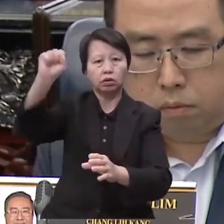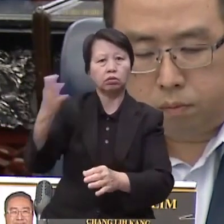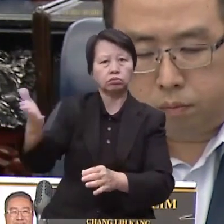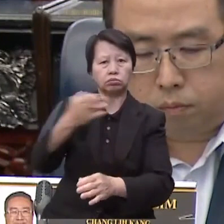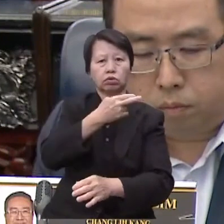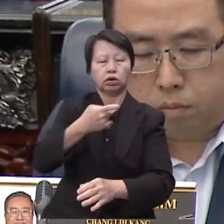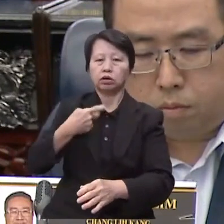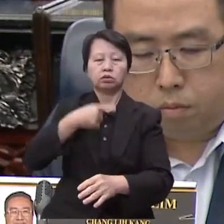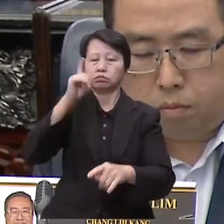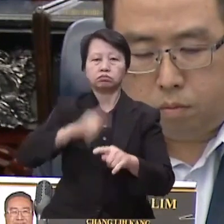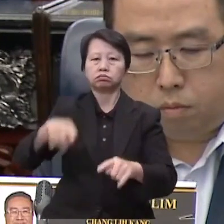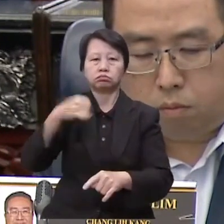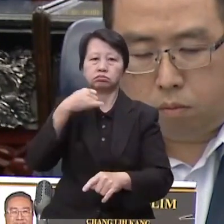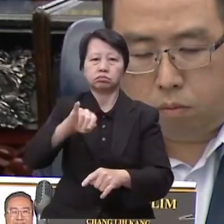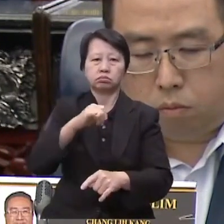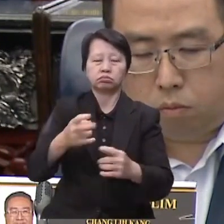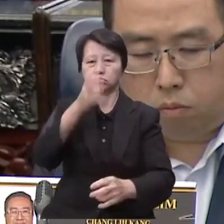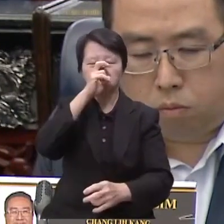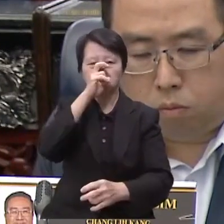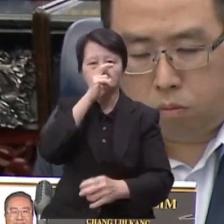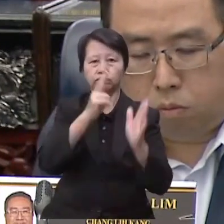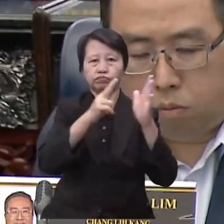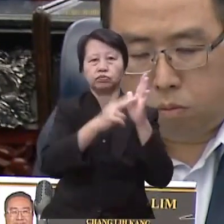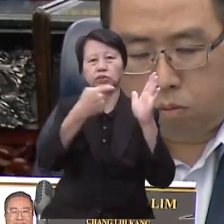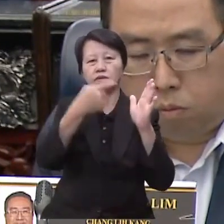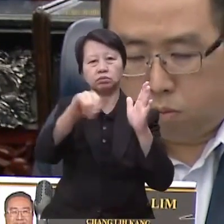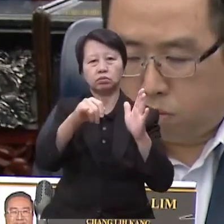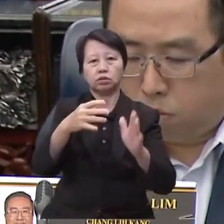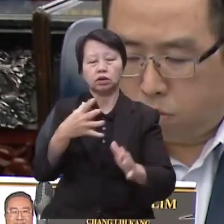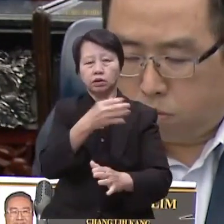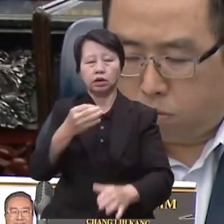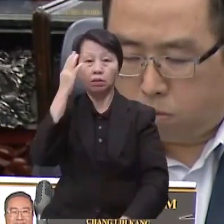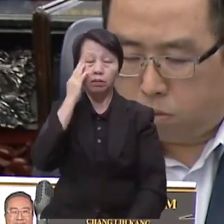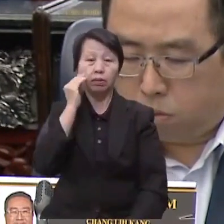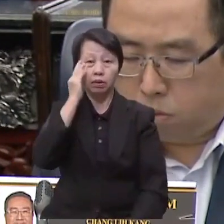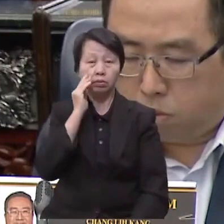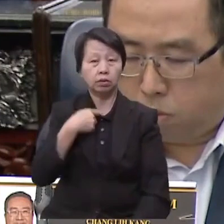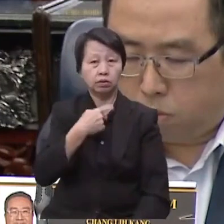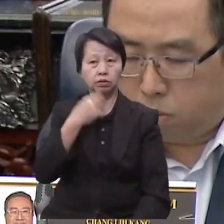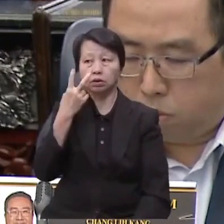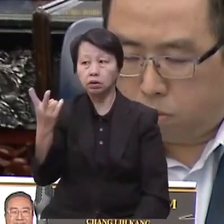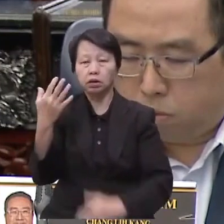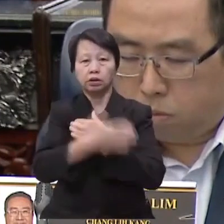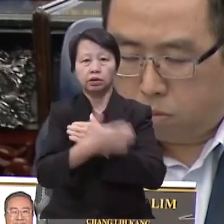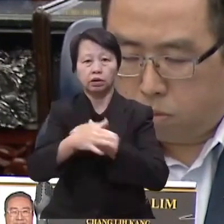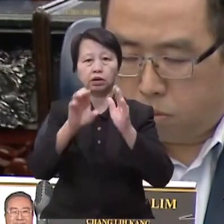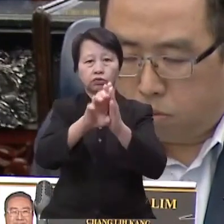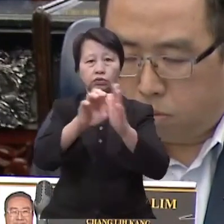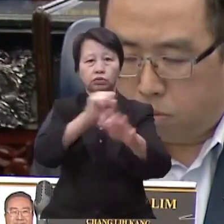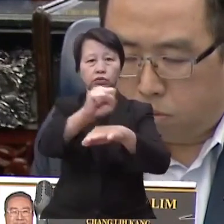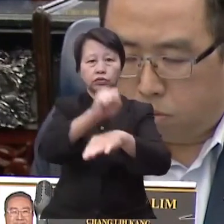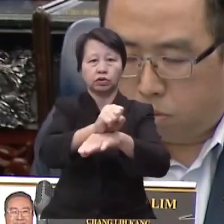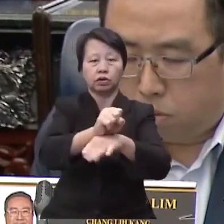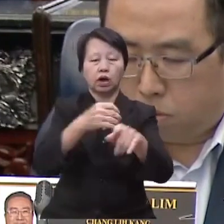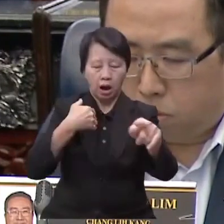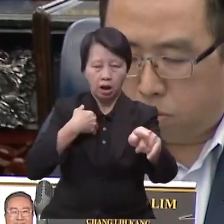maka kita tidak akan dapat menguat kuuasakan perundangan tersebut dan pengalaman yang kita lihat di dalam negara seperti Singapura yang mereka juga